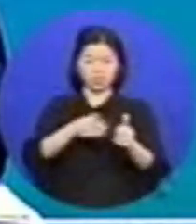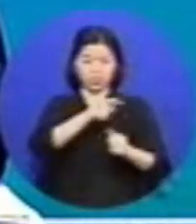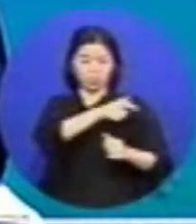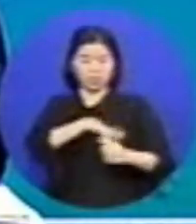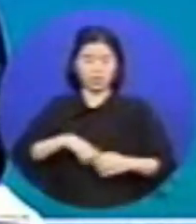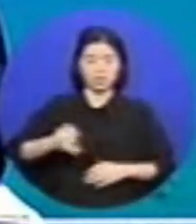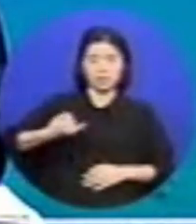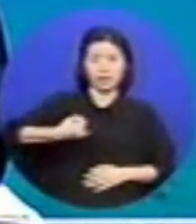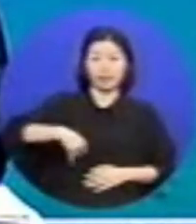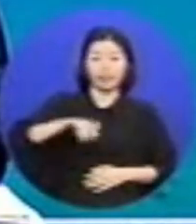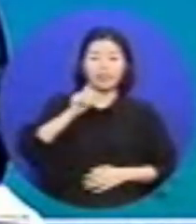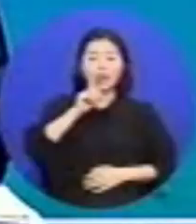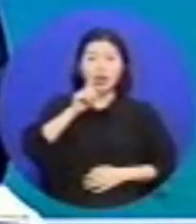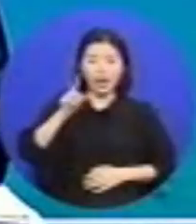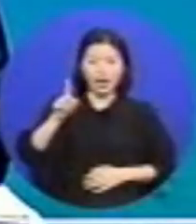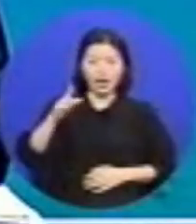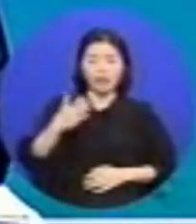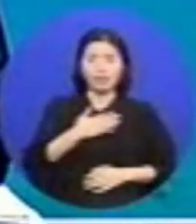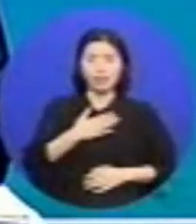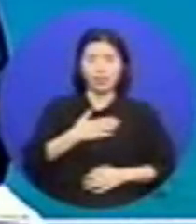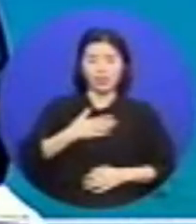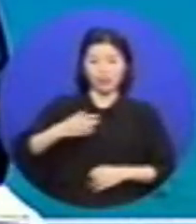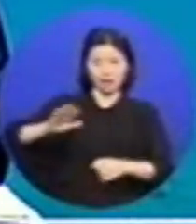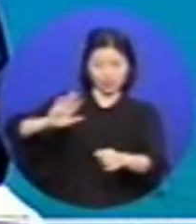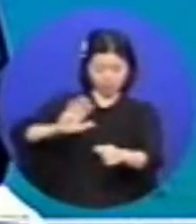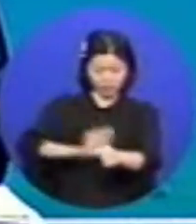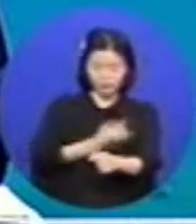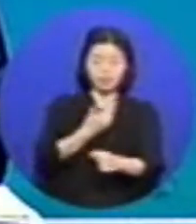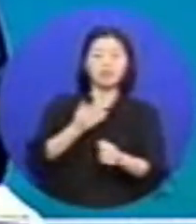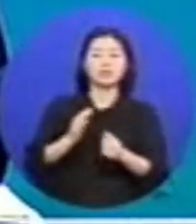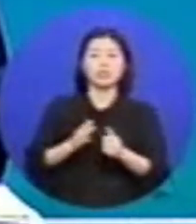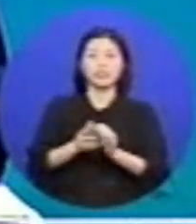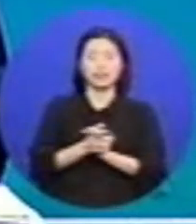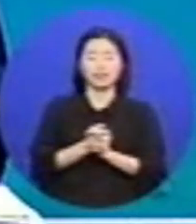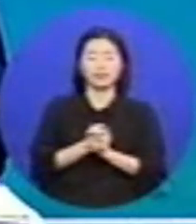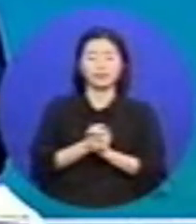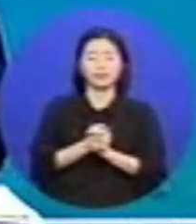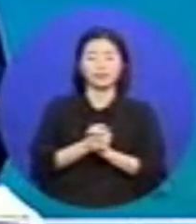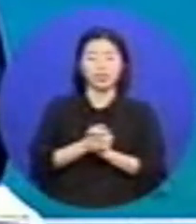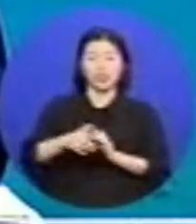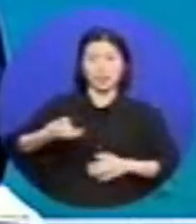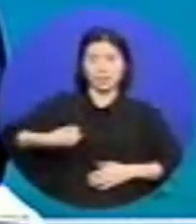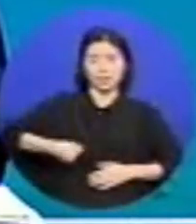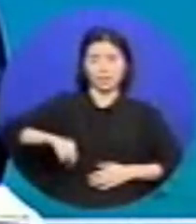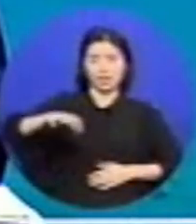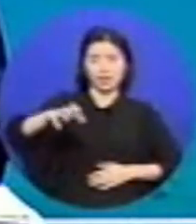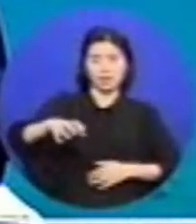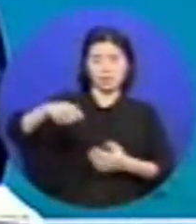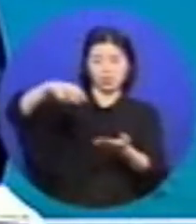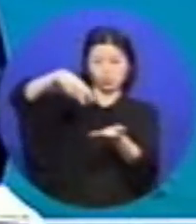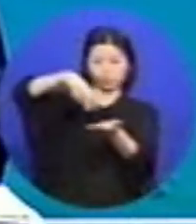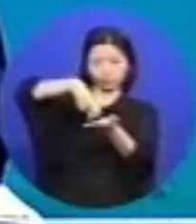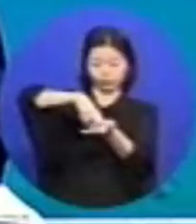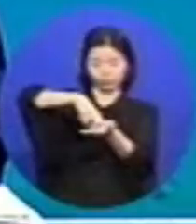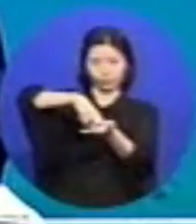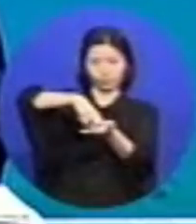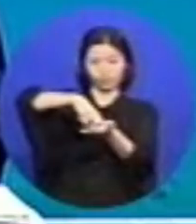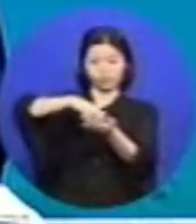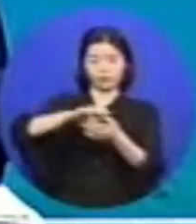딸아 내가 잘못했다 그러고는 딸 앞에 무릎을 꿇었어요.